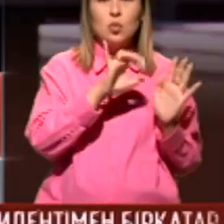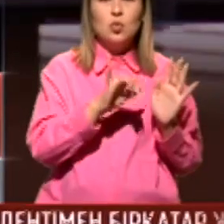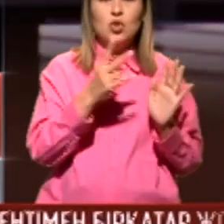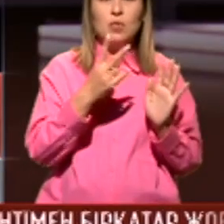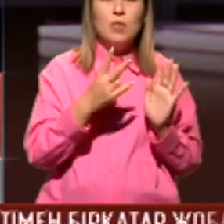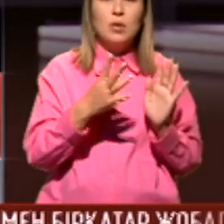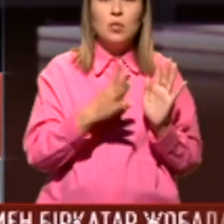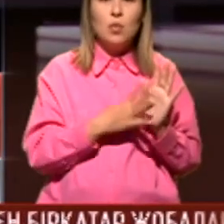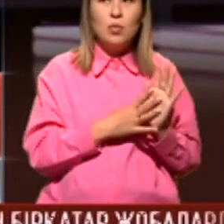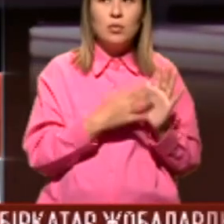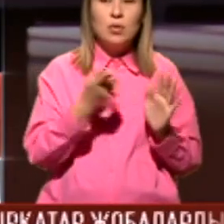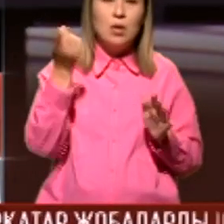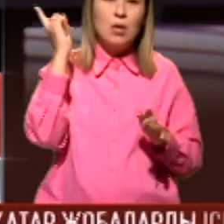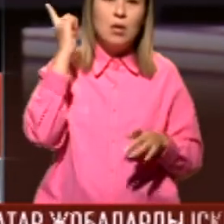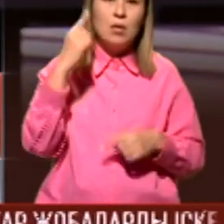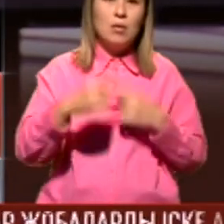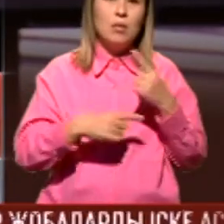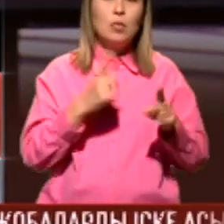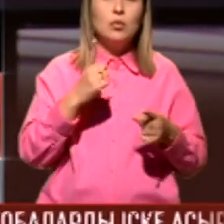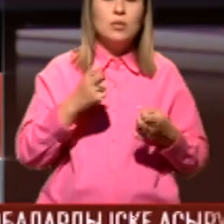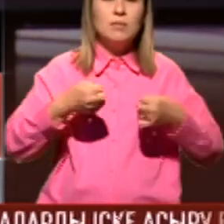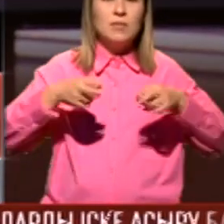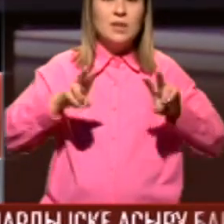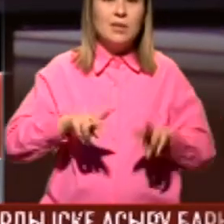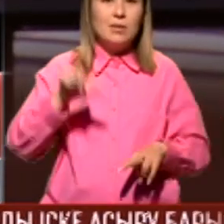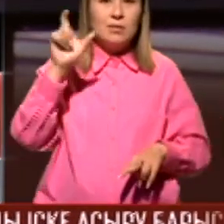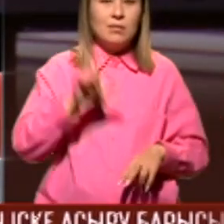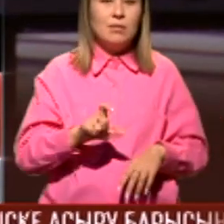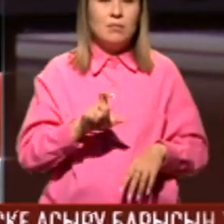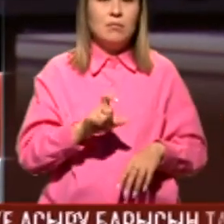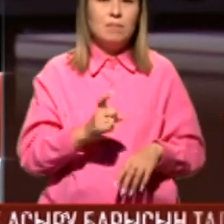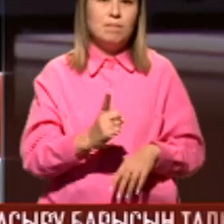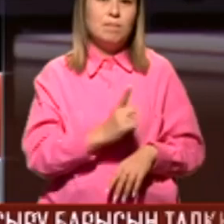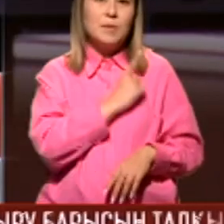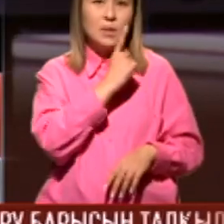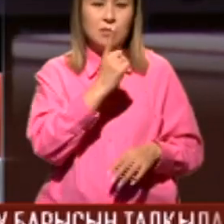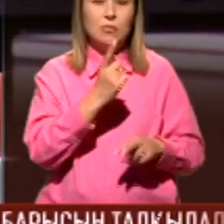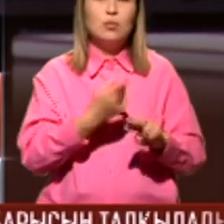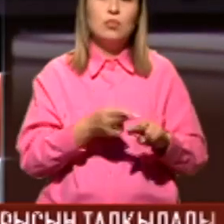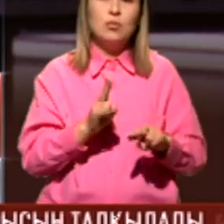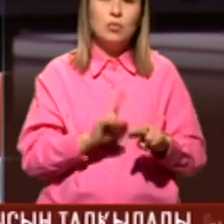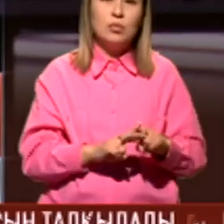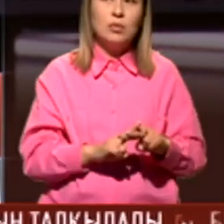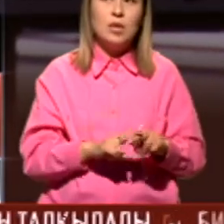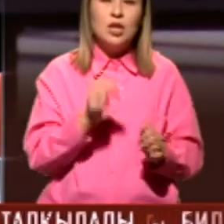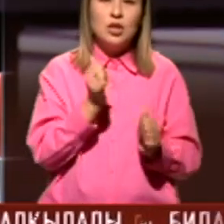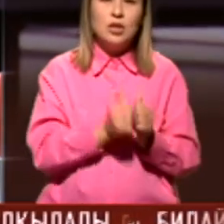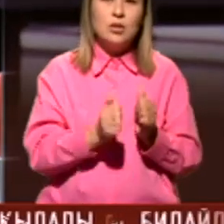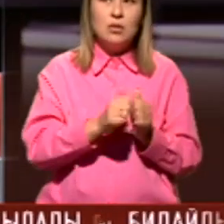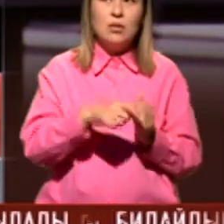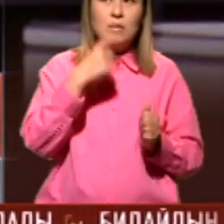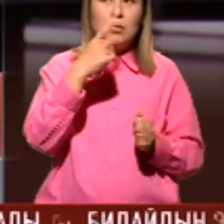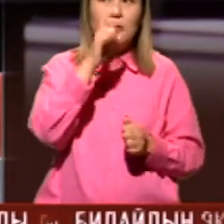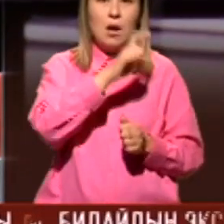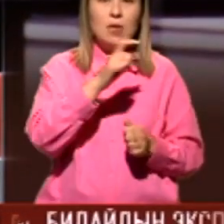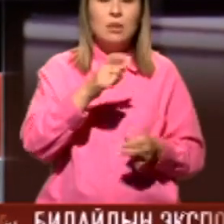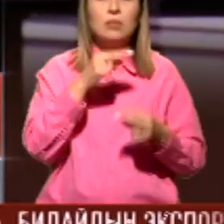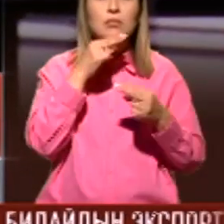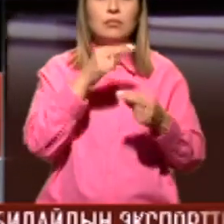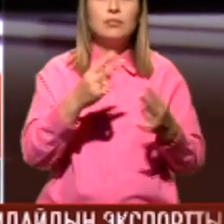Су-25-терді пайдаланып жүр. Маманы мықты. Сондықтан бірінші кезекте соңғы кезде жиі айтатын болып жүрдім, адамға көңіл бөлу